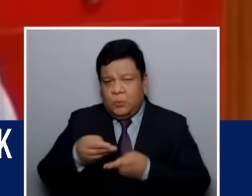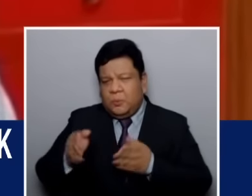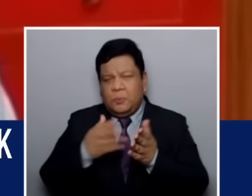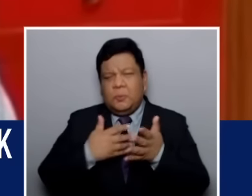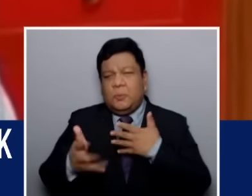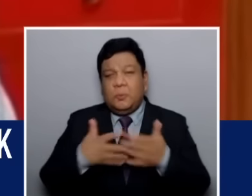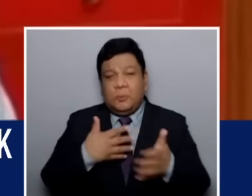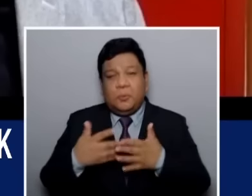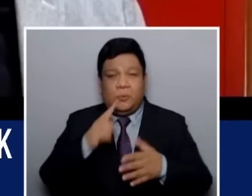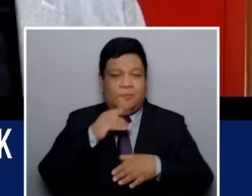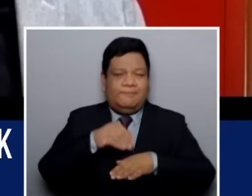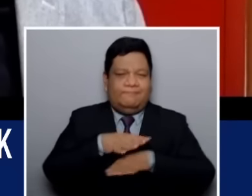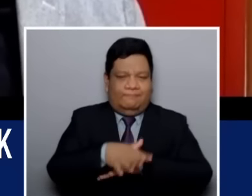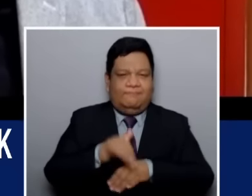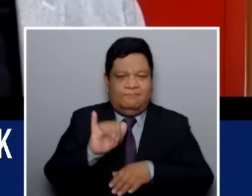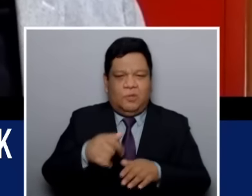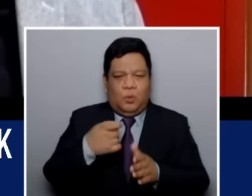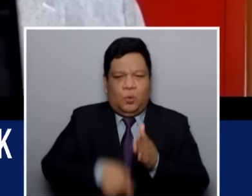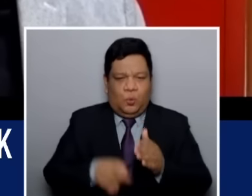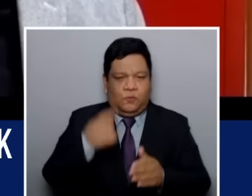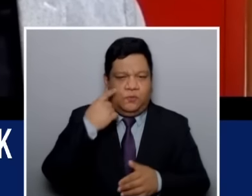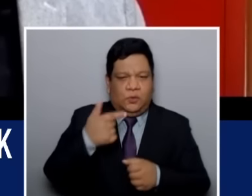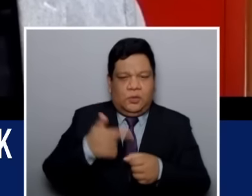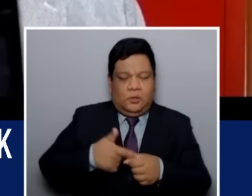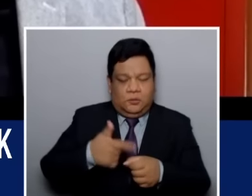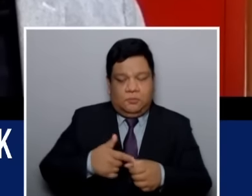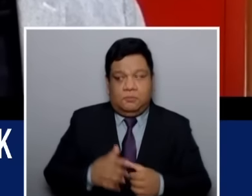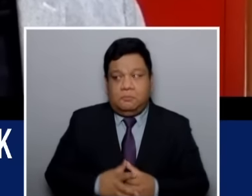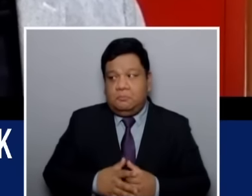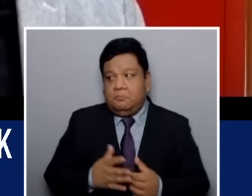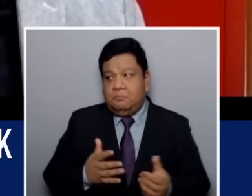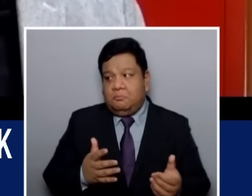affects the prices. From my own